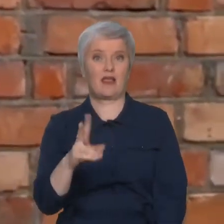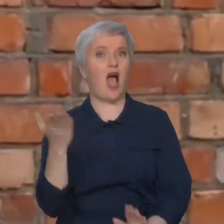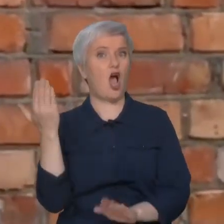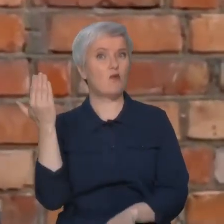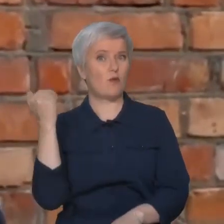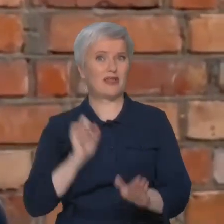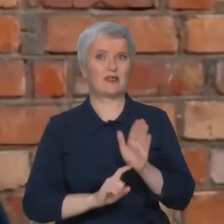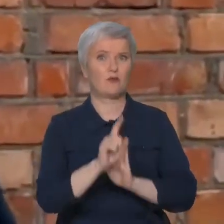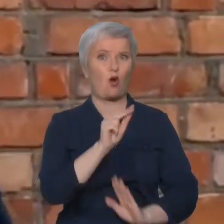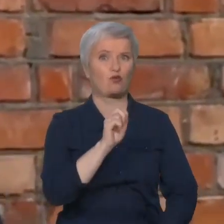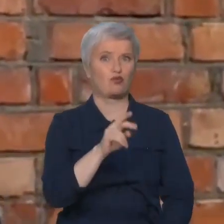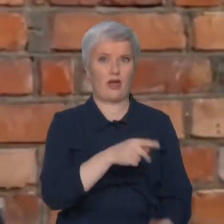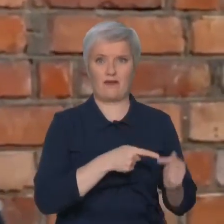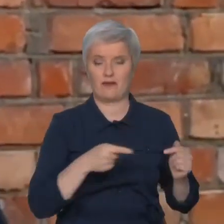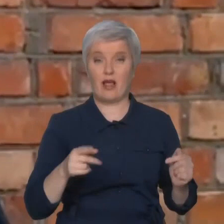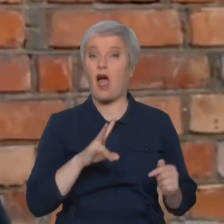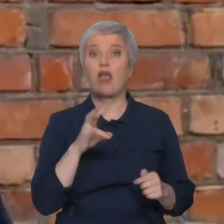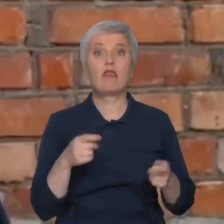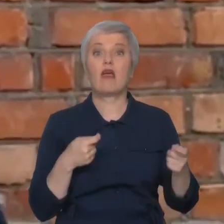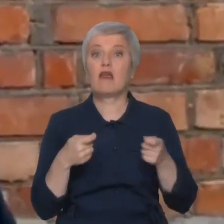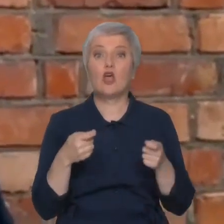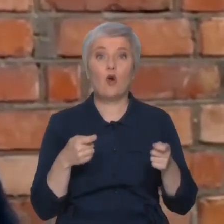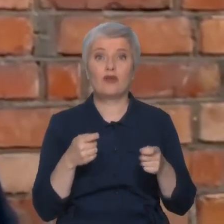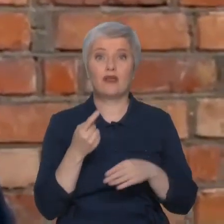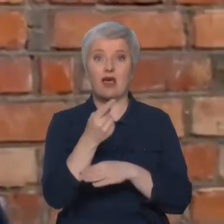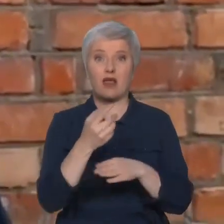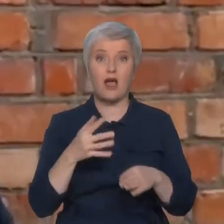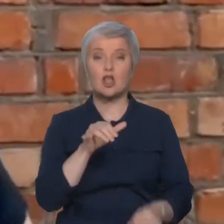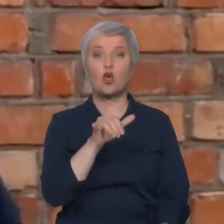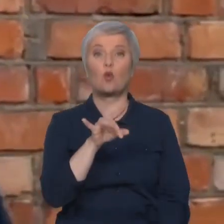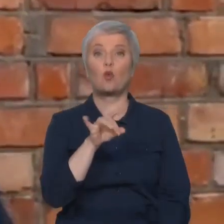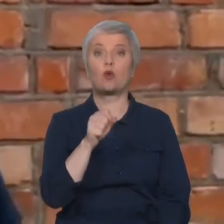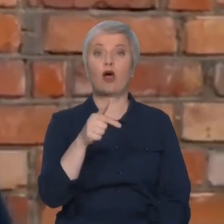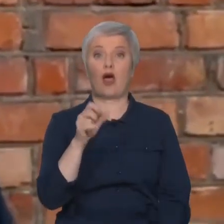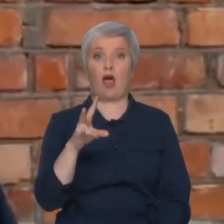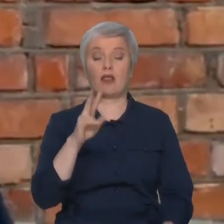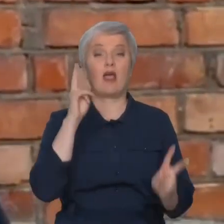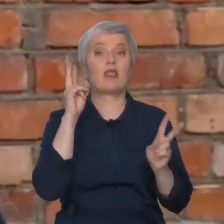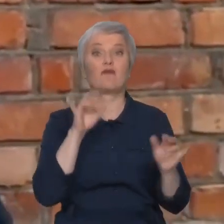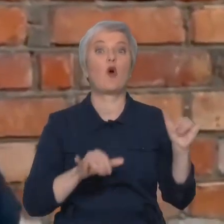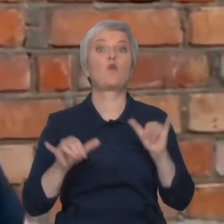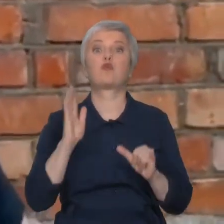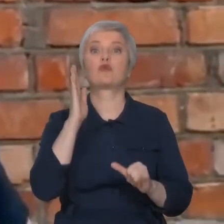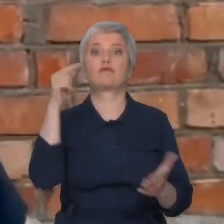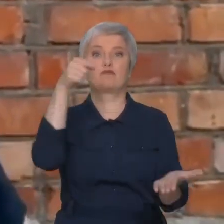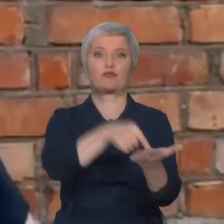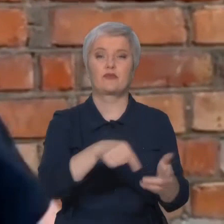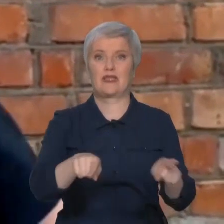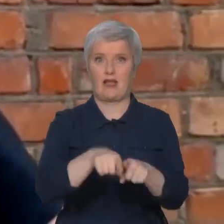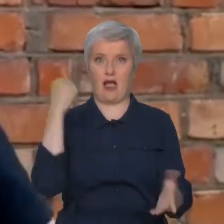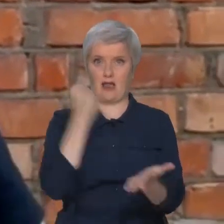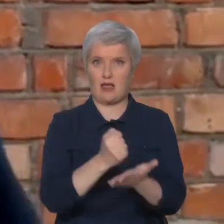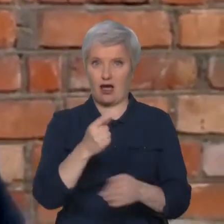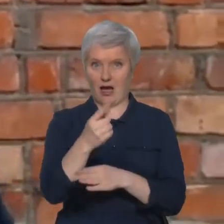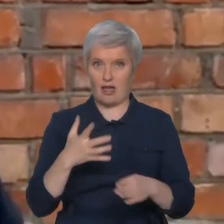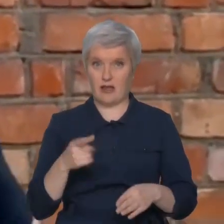початку червня, а й некеровані ракети – це урагани. Ніколи не можна передбачити, куди саме влучить така ракета. Їхнє завдання